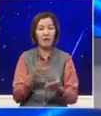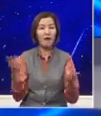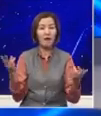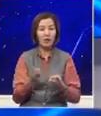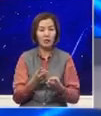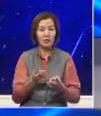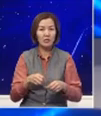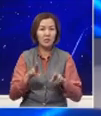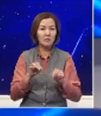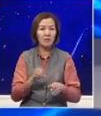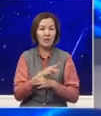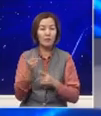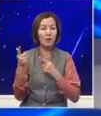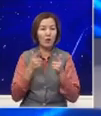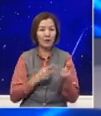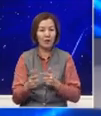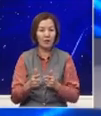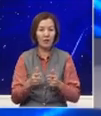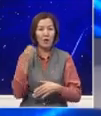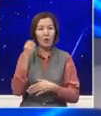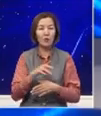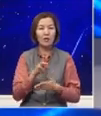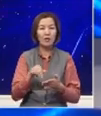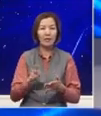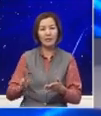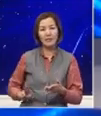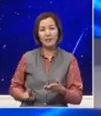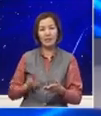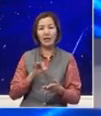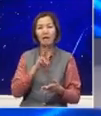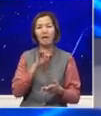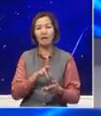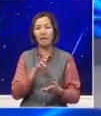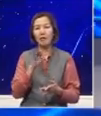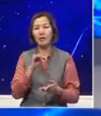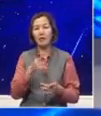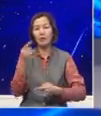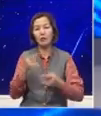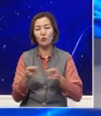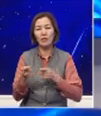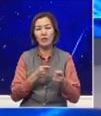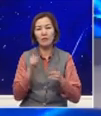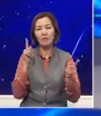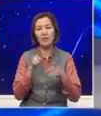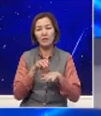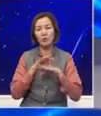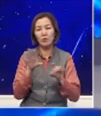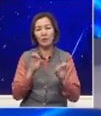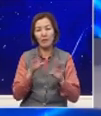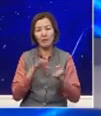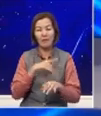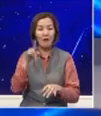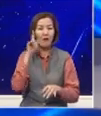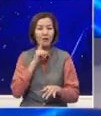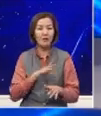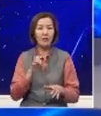қажетінше мамандарымен қамтуға дайын. Бұл туралы орталықтың бас директоры Эрлан Батырбеков журналистермен болған кездесуде